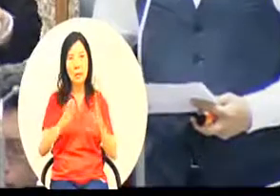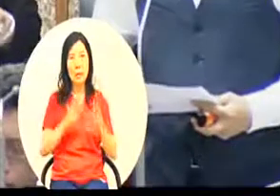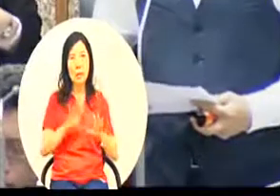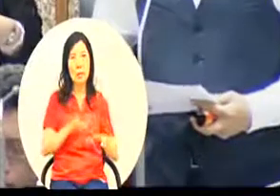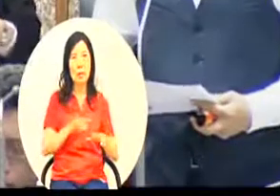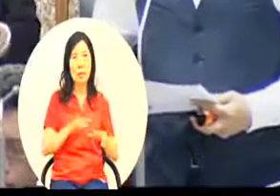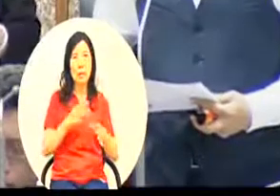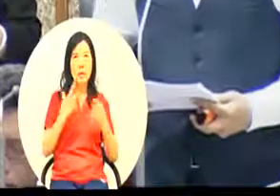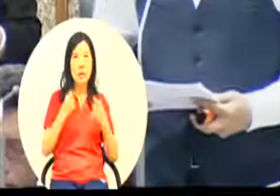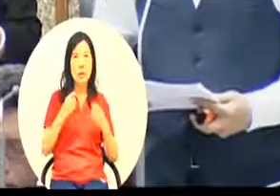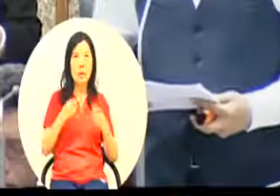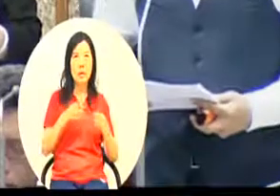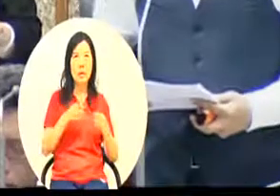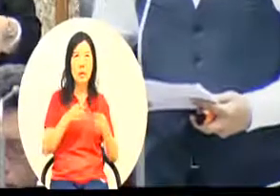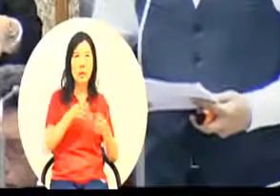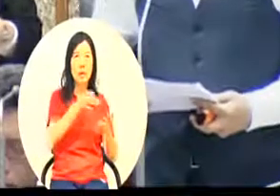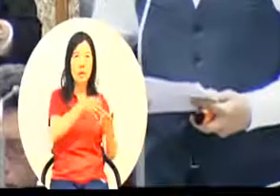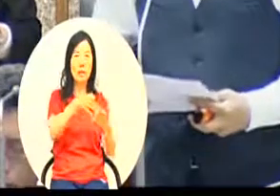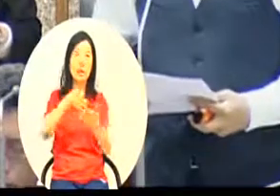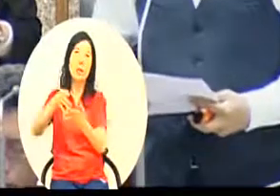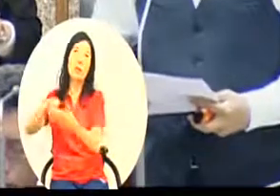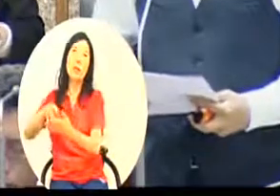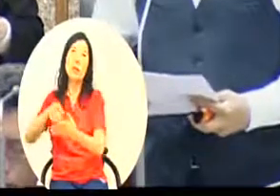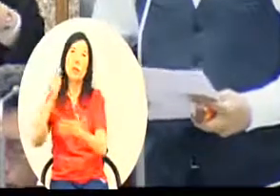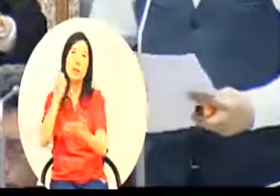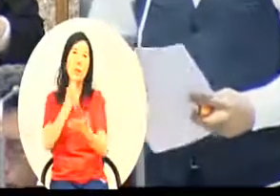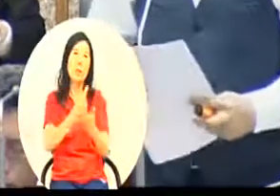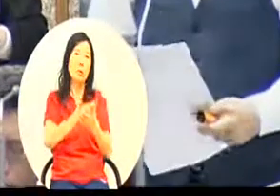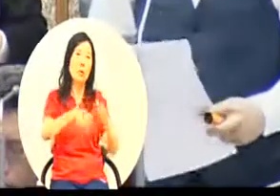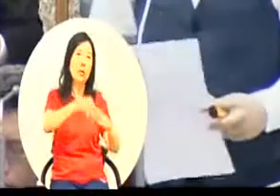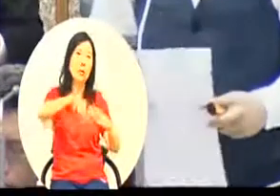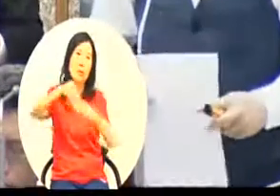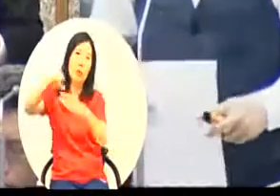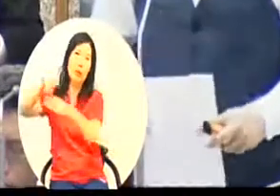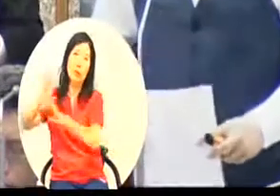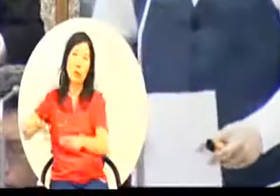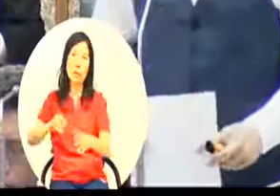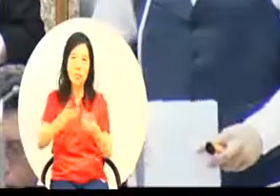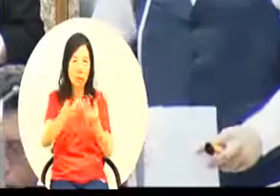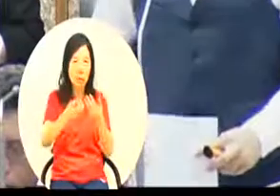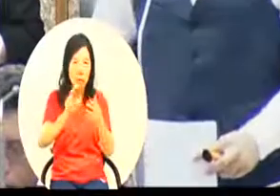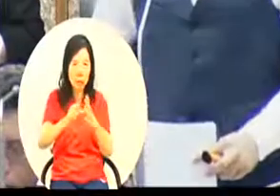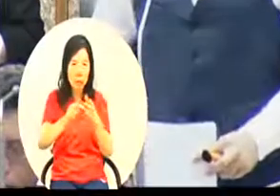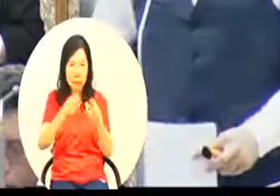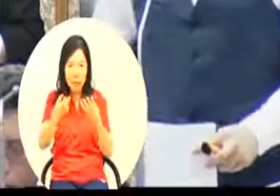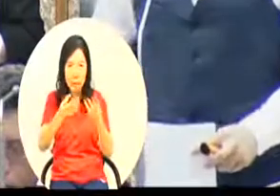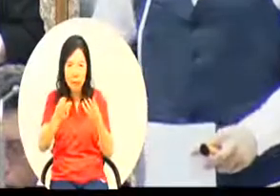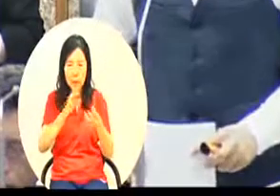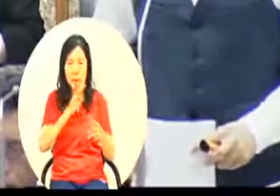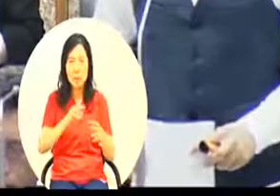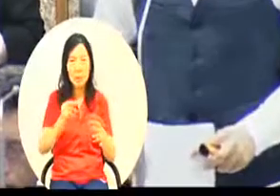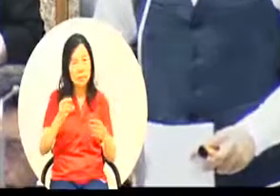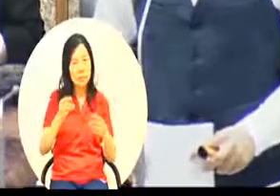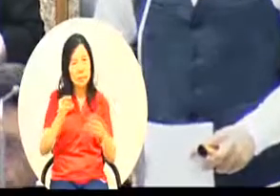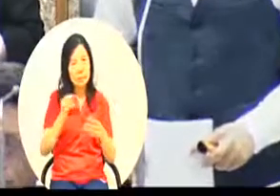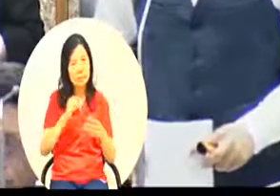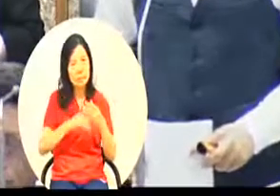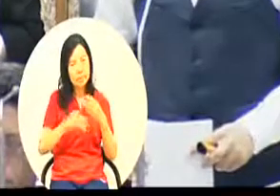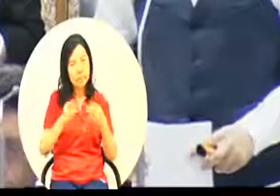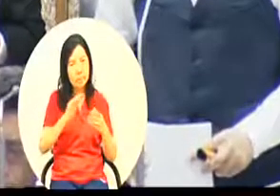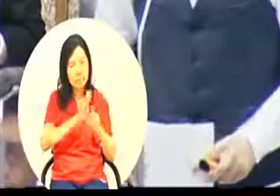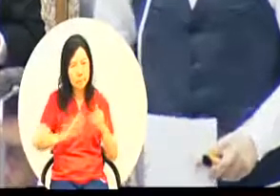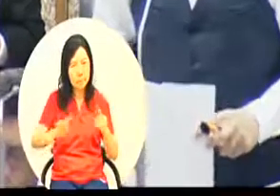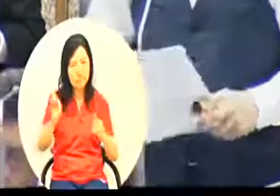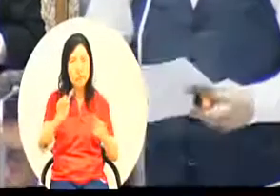他本来就是会报好多元，然后每个都去抽，那现在把它时间区隔，到底会产生什么样的效应，我们会来评估好